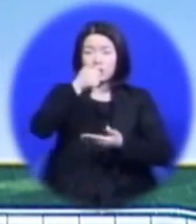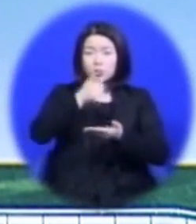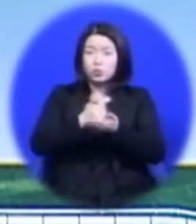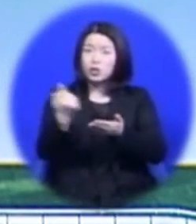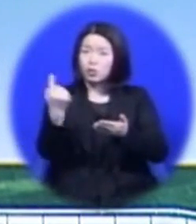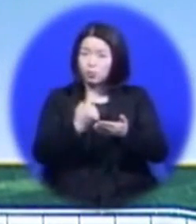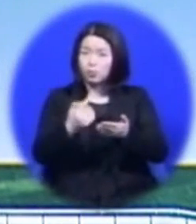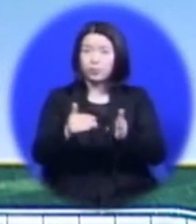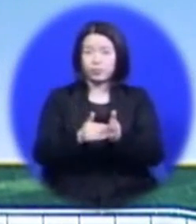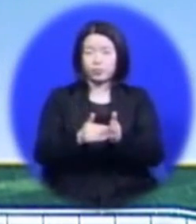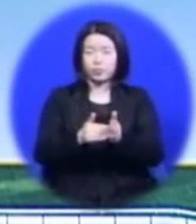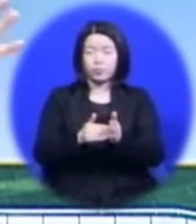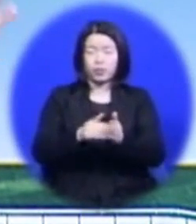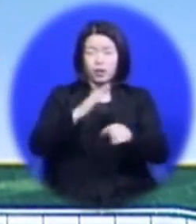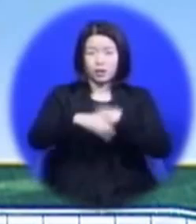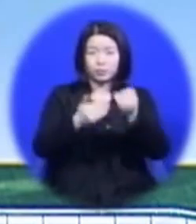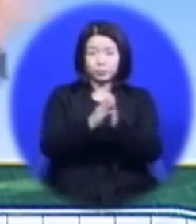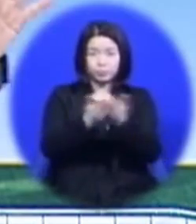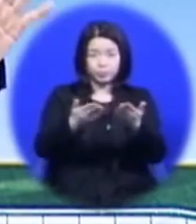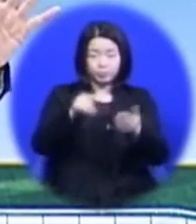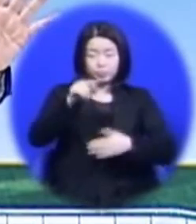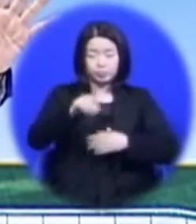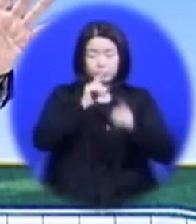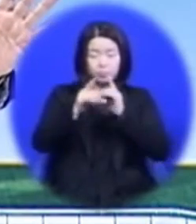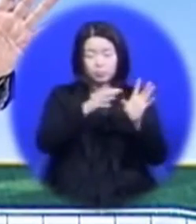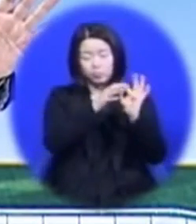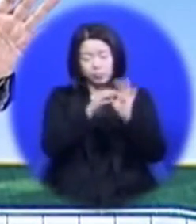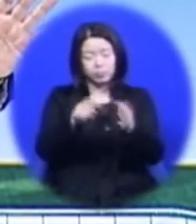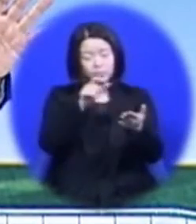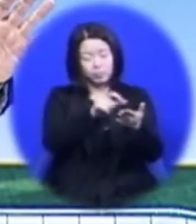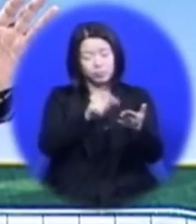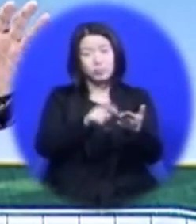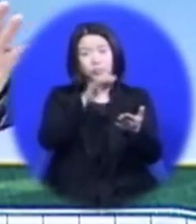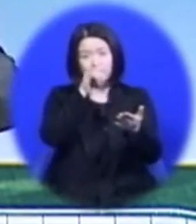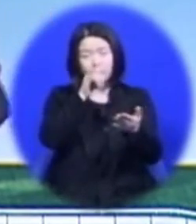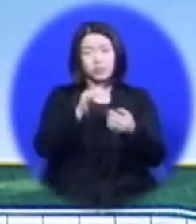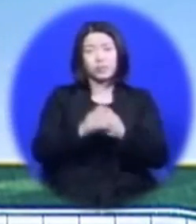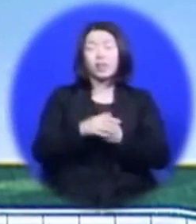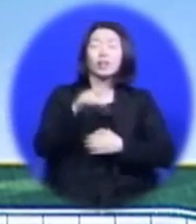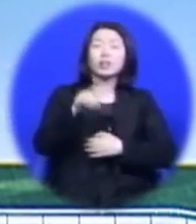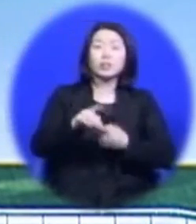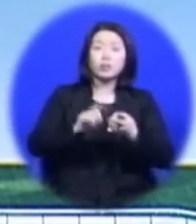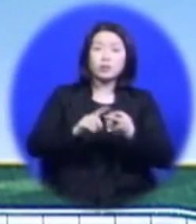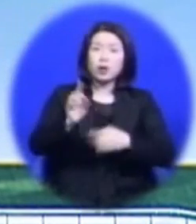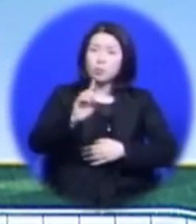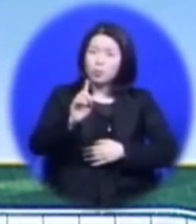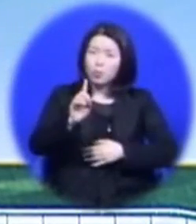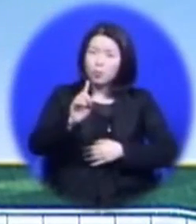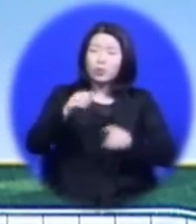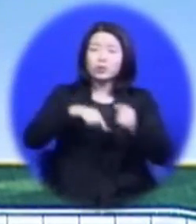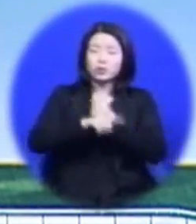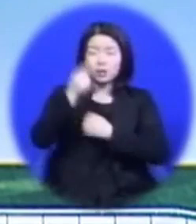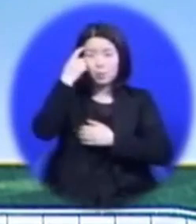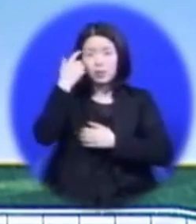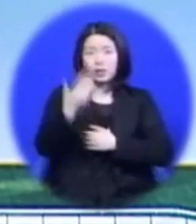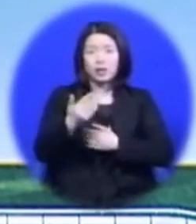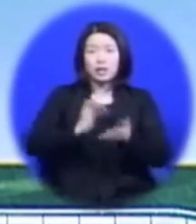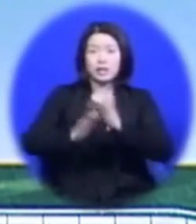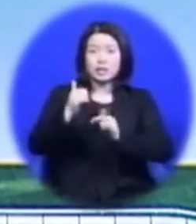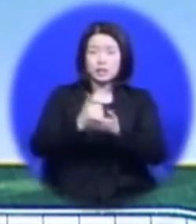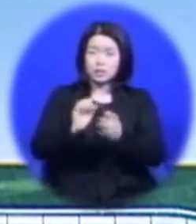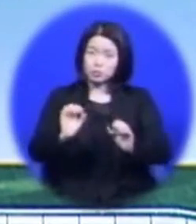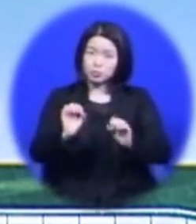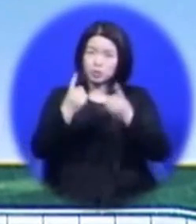들어왔습니다. 성경은 그 말씀을 계속하고 있습니다. 그것은 뭘 말씀하려는 거지요? 예수님으로